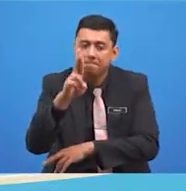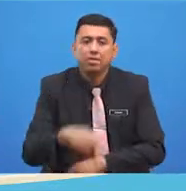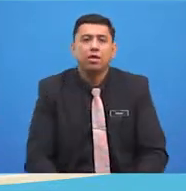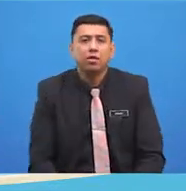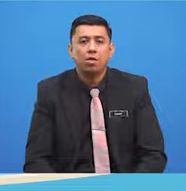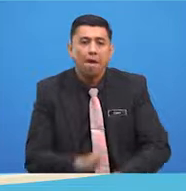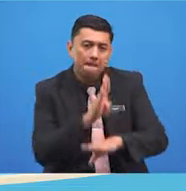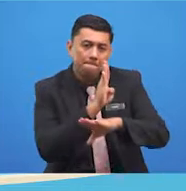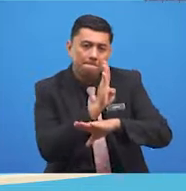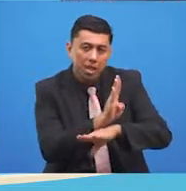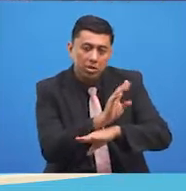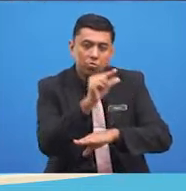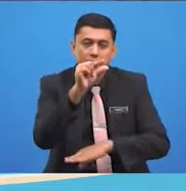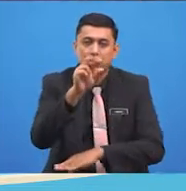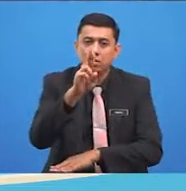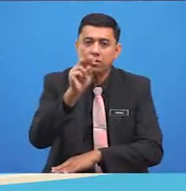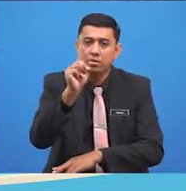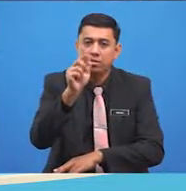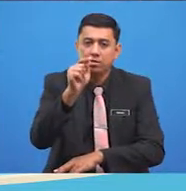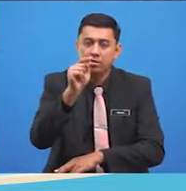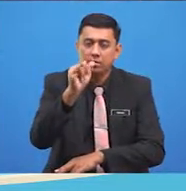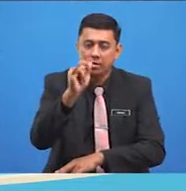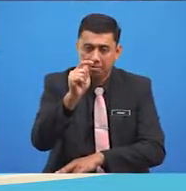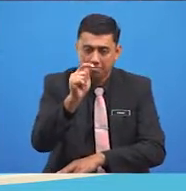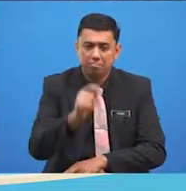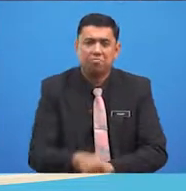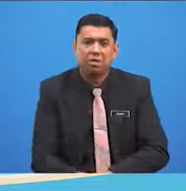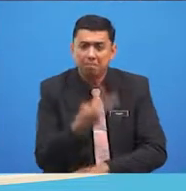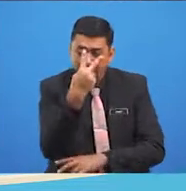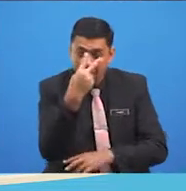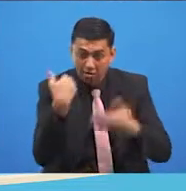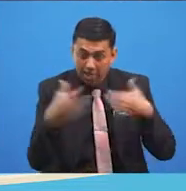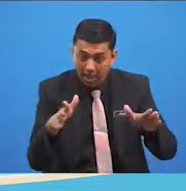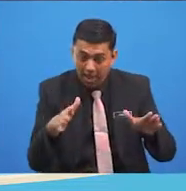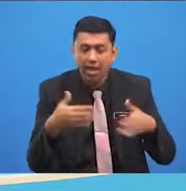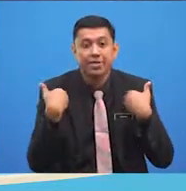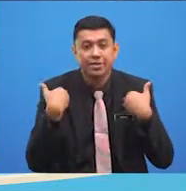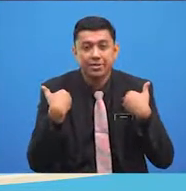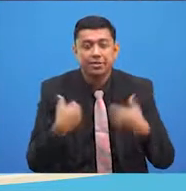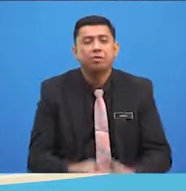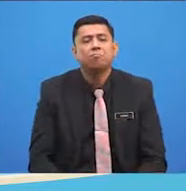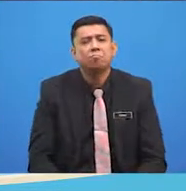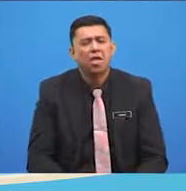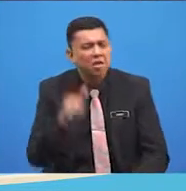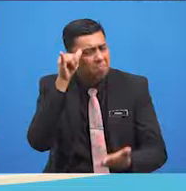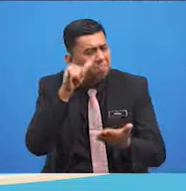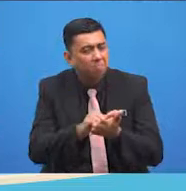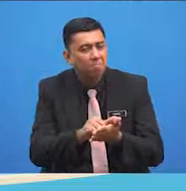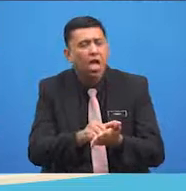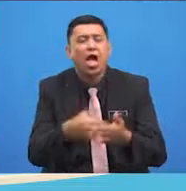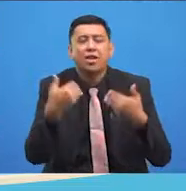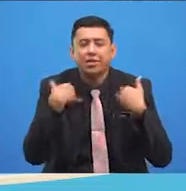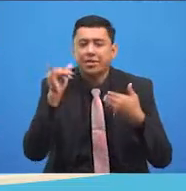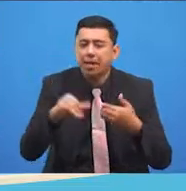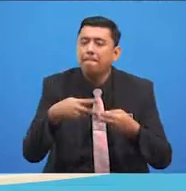Seterusnya ialah batu granit. Murid-murid, pernah lihat batu granit? Cikgu yakin murid-murid pernah